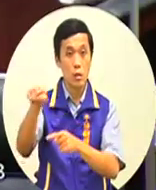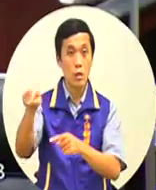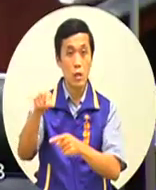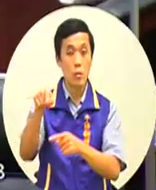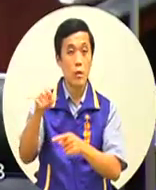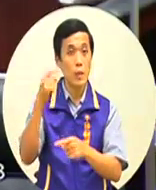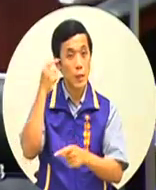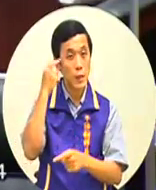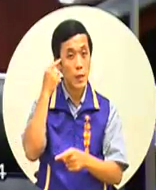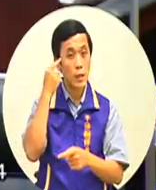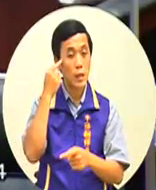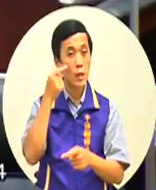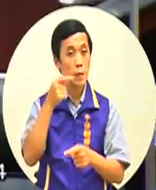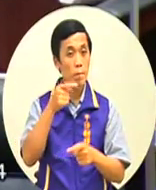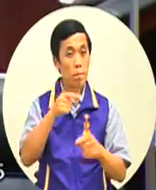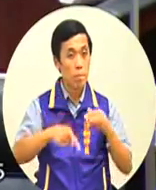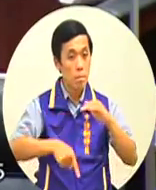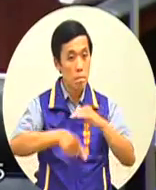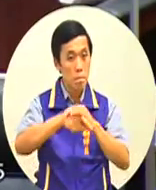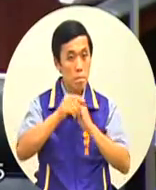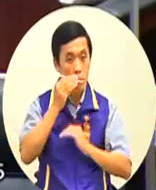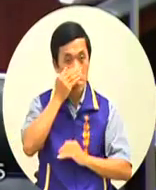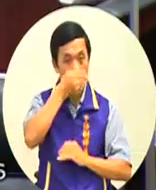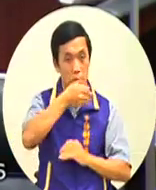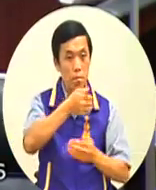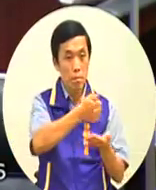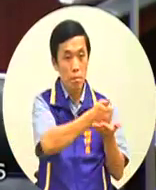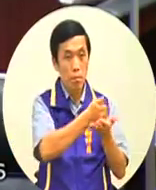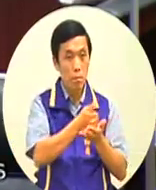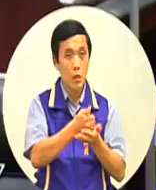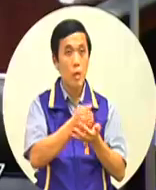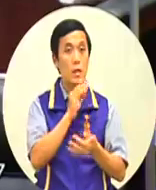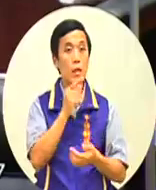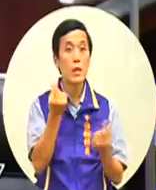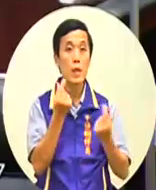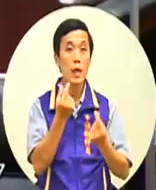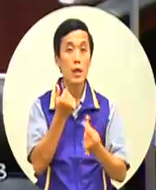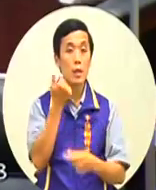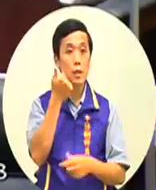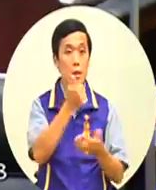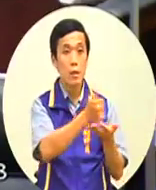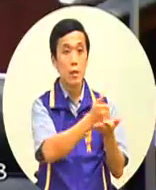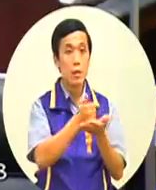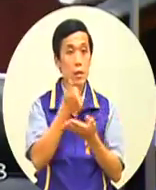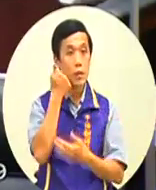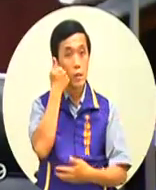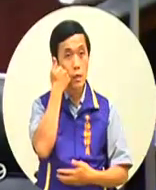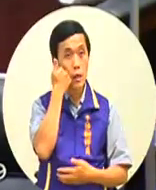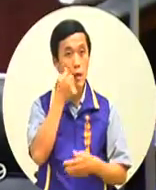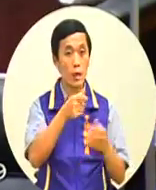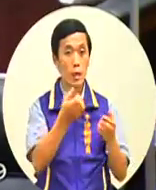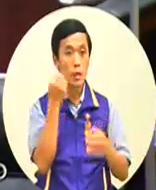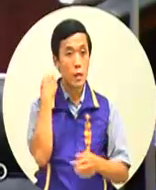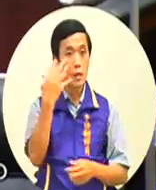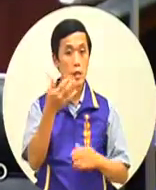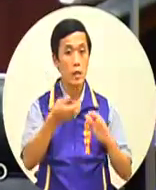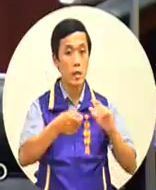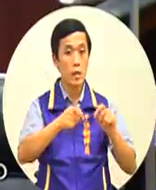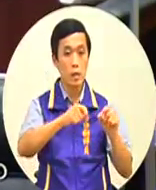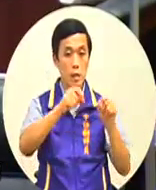找非法的漏洞。所以讲，因就去请人种新迄个义工也好啦，啊